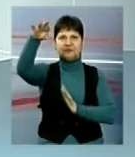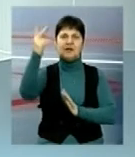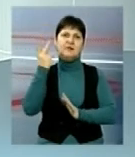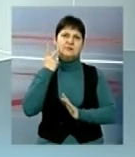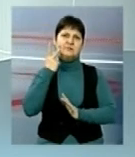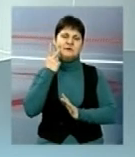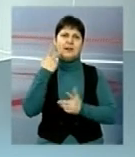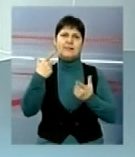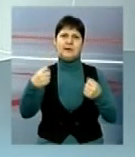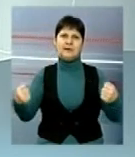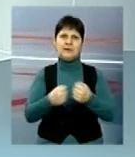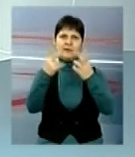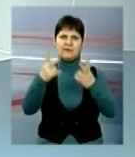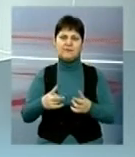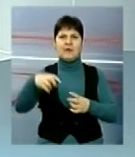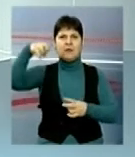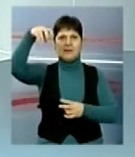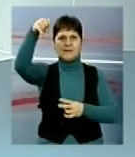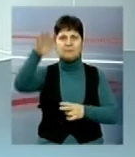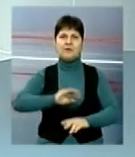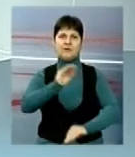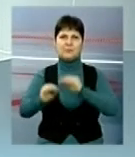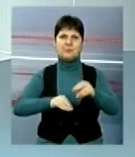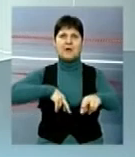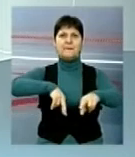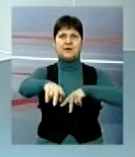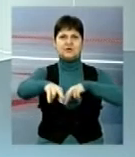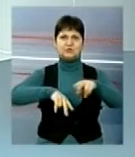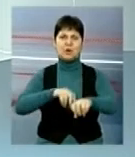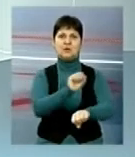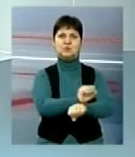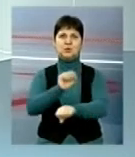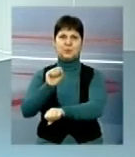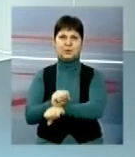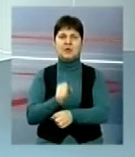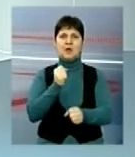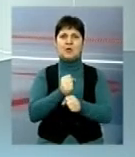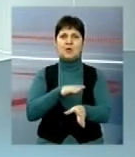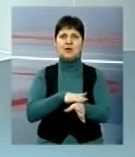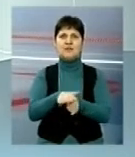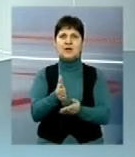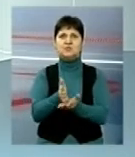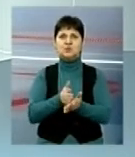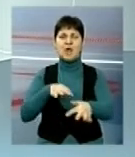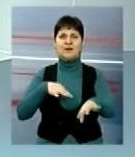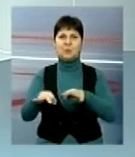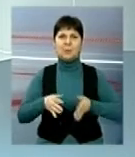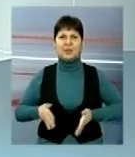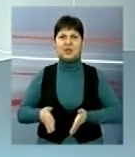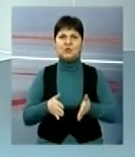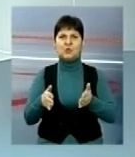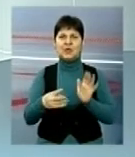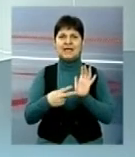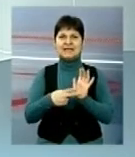стаються аварії. LED-ліхтарі облаштували також на пішохідних переходах та зупинках. Роботи виконала служба автомобільних доріг. На